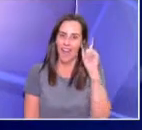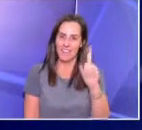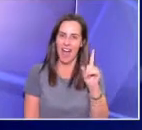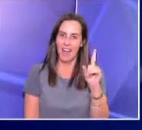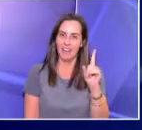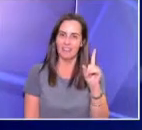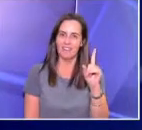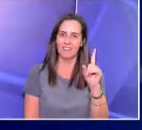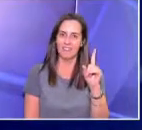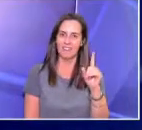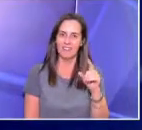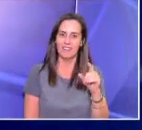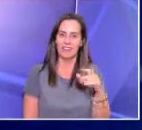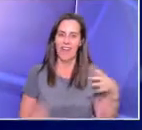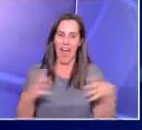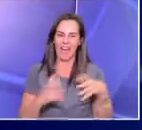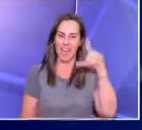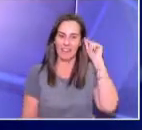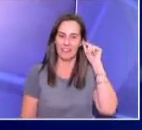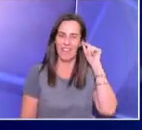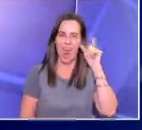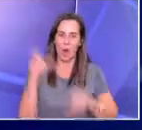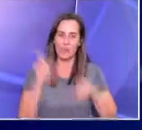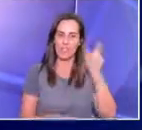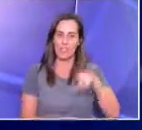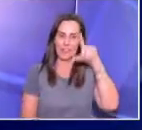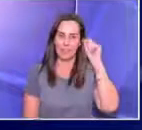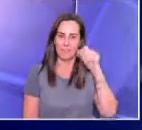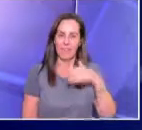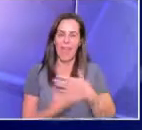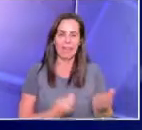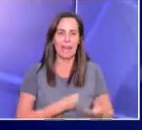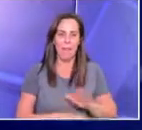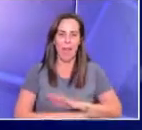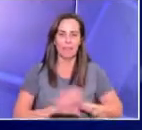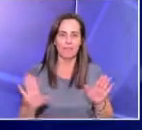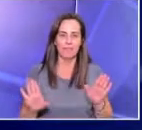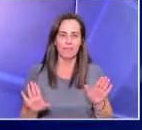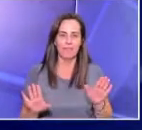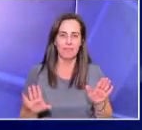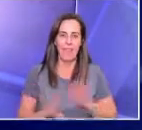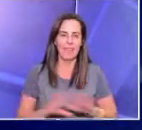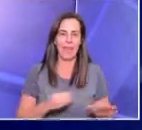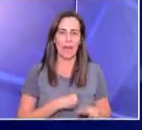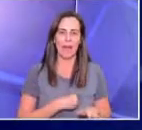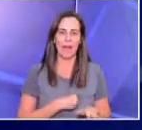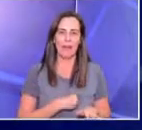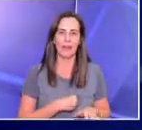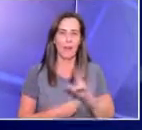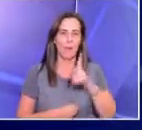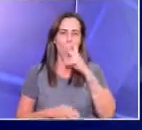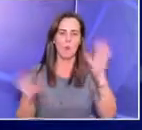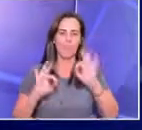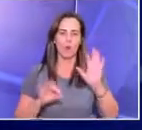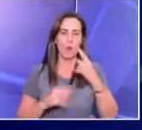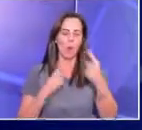אבל, החברה התל אביבית, האוכלוסייה בתל אביב, אין בה חמלה. אין בה חמלה, הם לא רואים אף